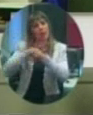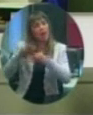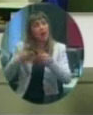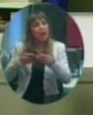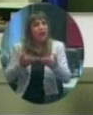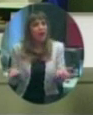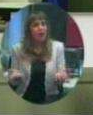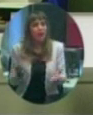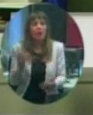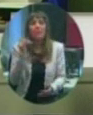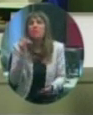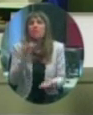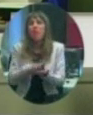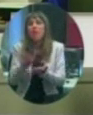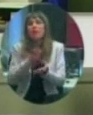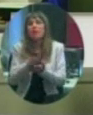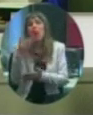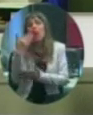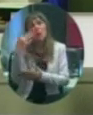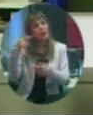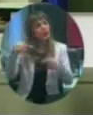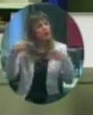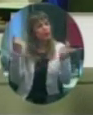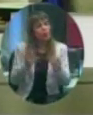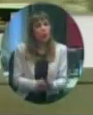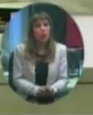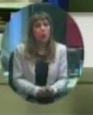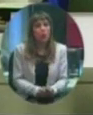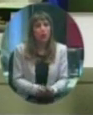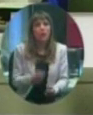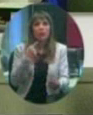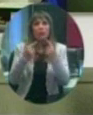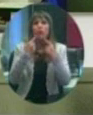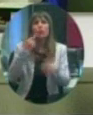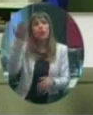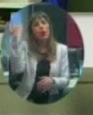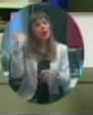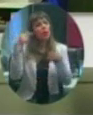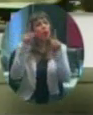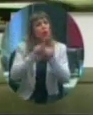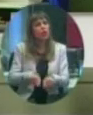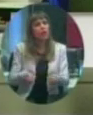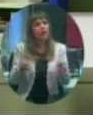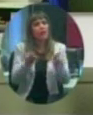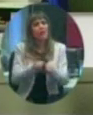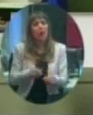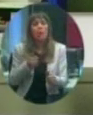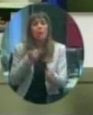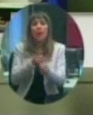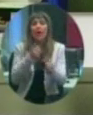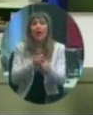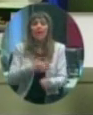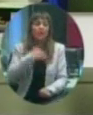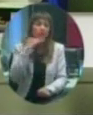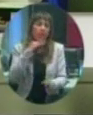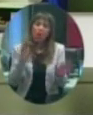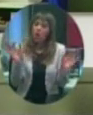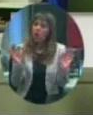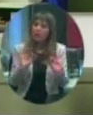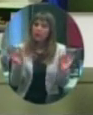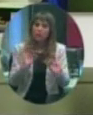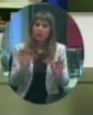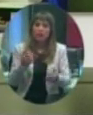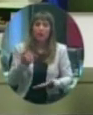ההוצאה הלאומית של החינוך. ראינו את זה גם בדיון הקודם. אין מעקב מספק על ביצוע התקציב